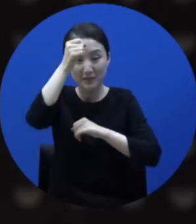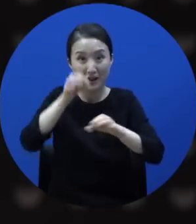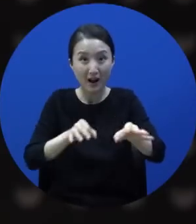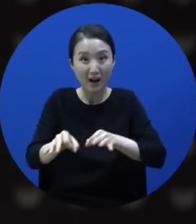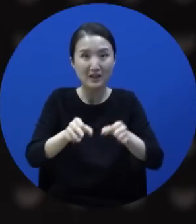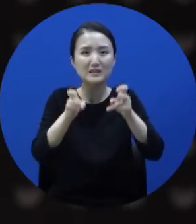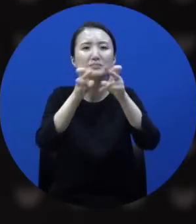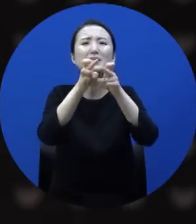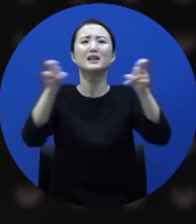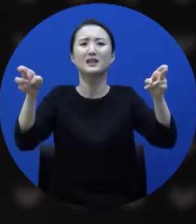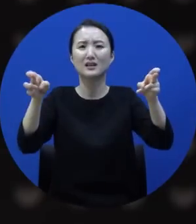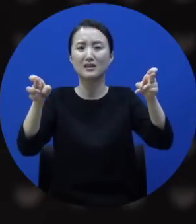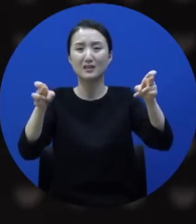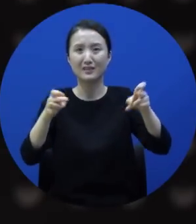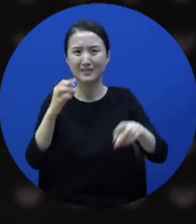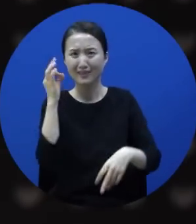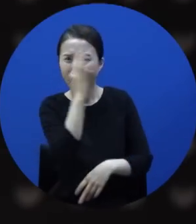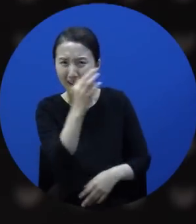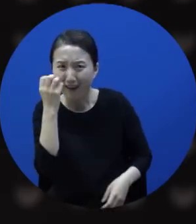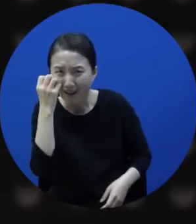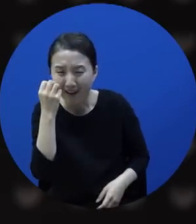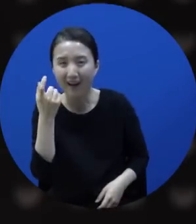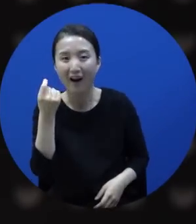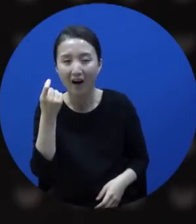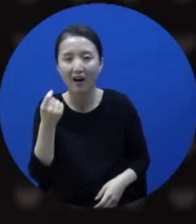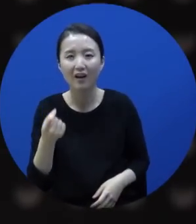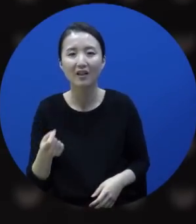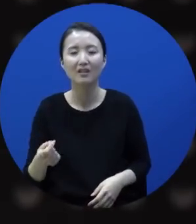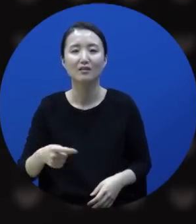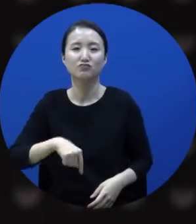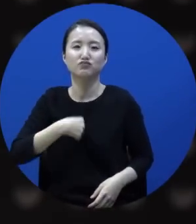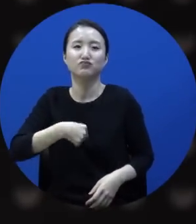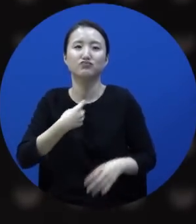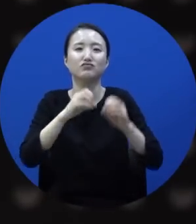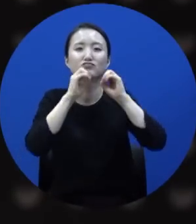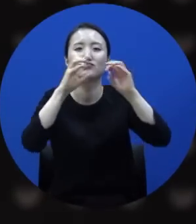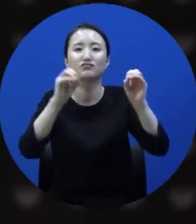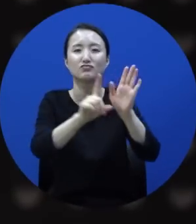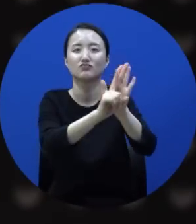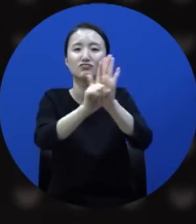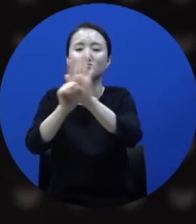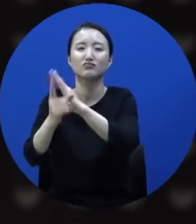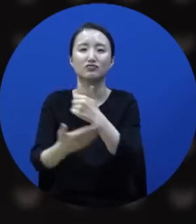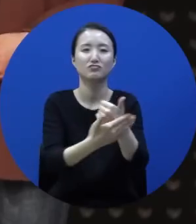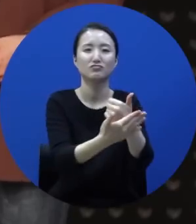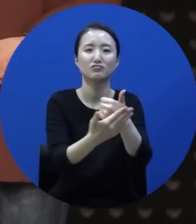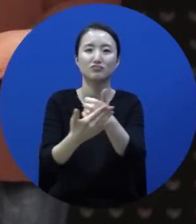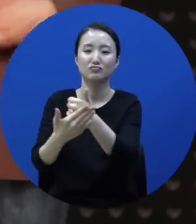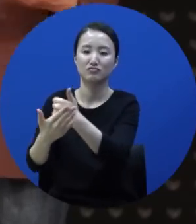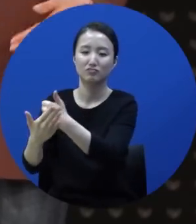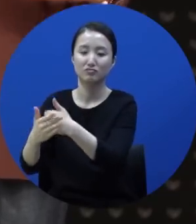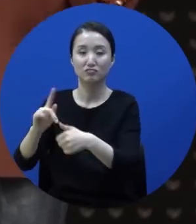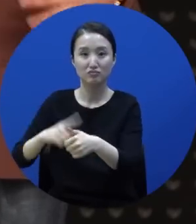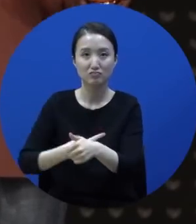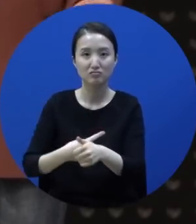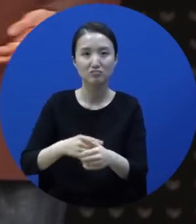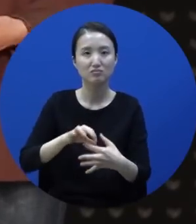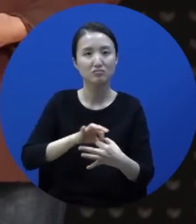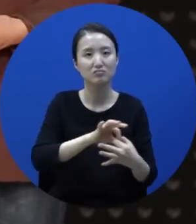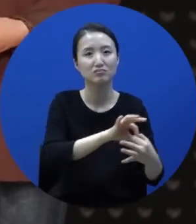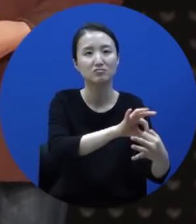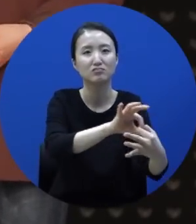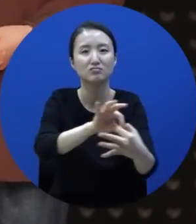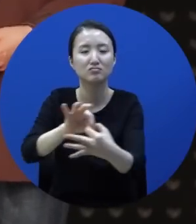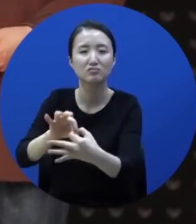12층에 신발 가게 있는 거너 봤어? 이러면서 네, 그렇게 소문을 내기 시작했습니다. 그래서 매번 친구들이